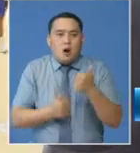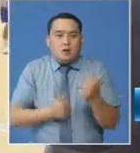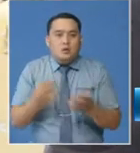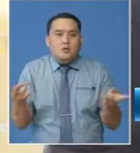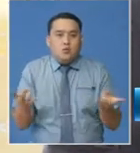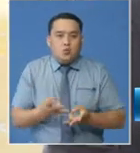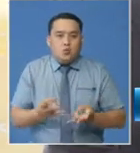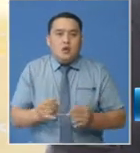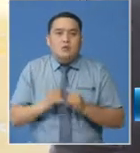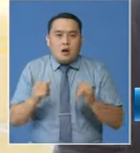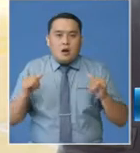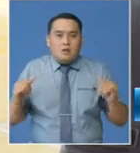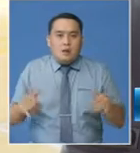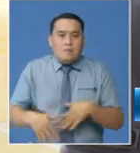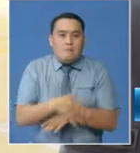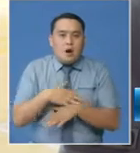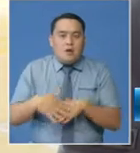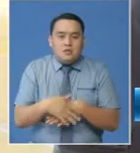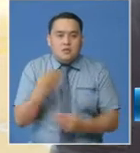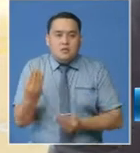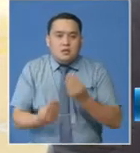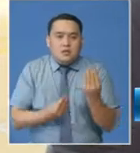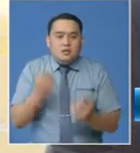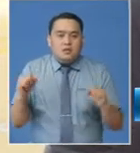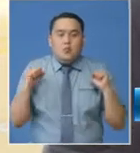для того, чтобы развивать именно массовые виды спорта,